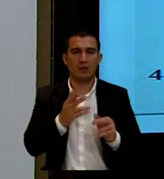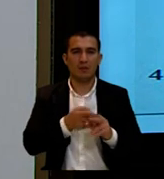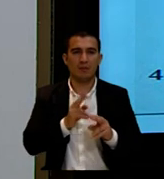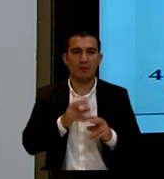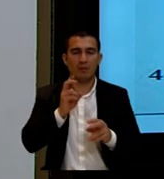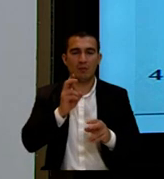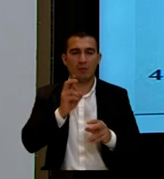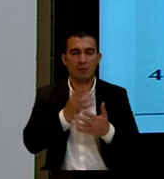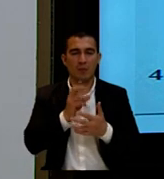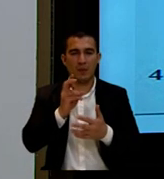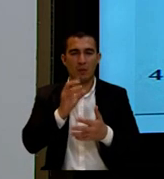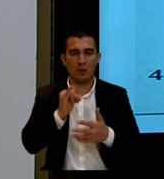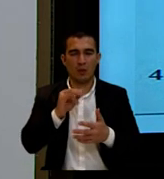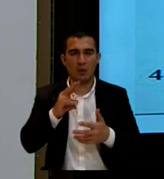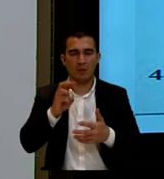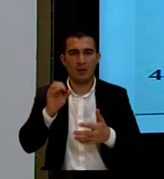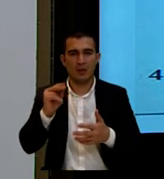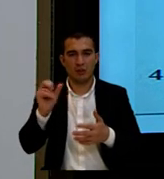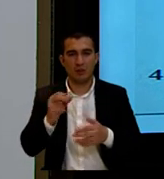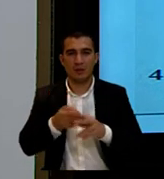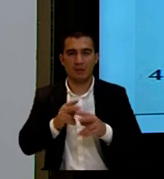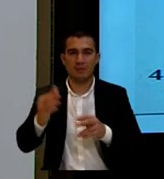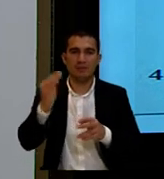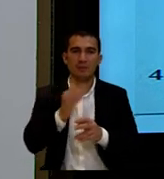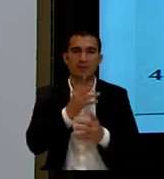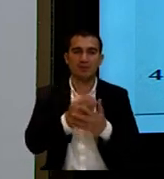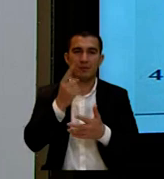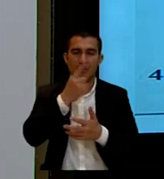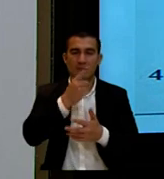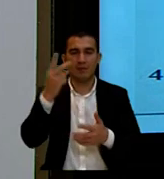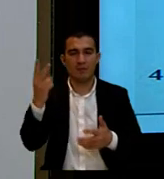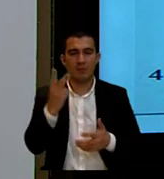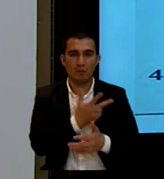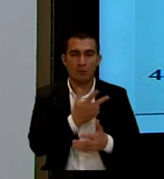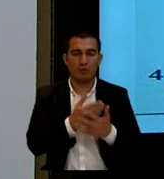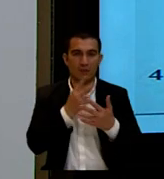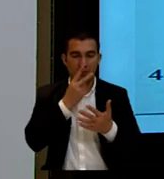bo'lmachadan qorinchaga, qorinchadan esa qorin aortasiga o'tadi.